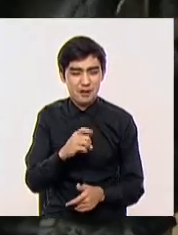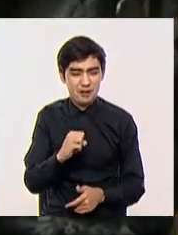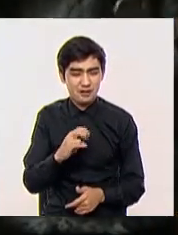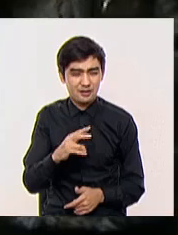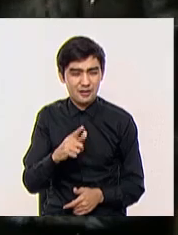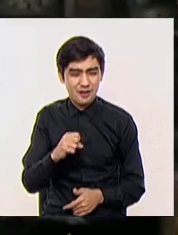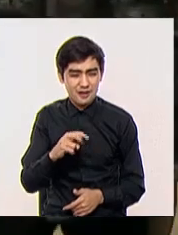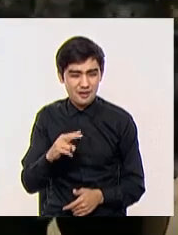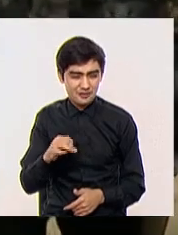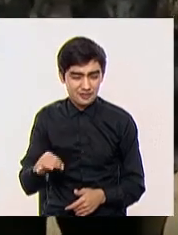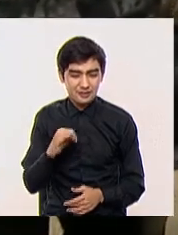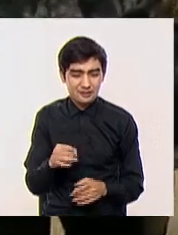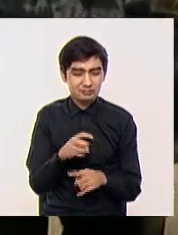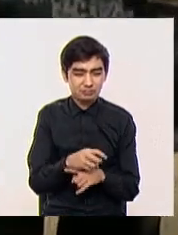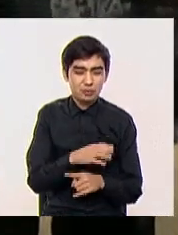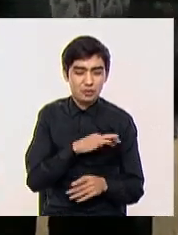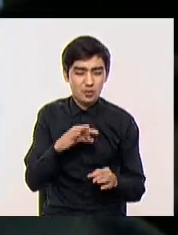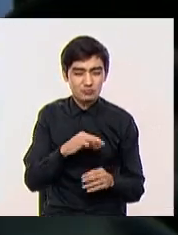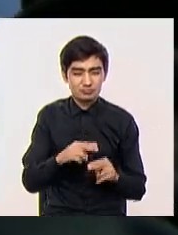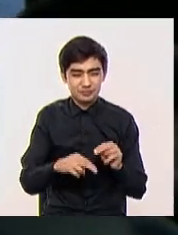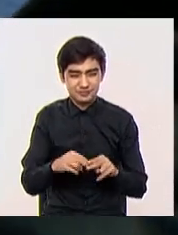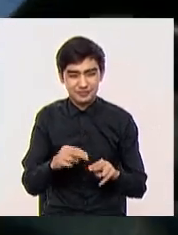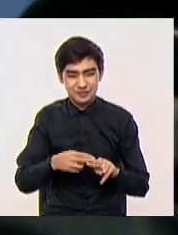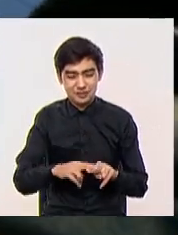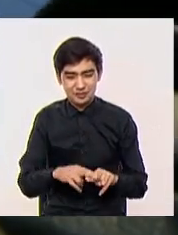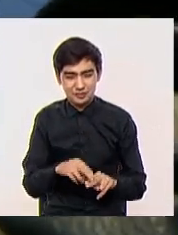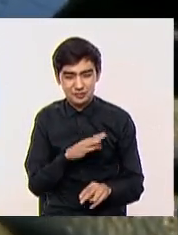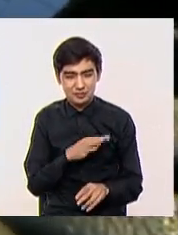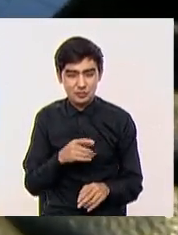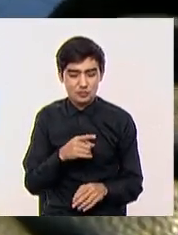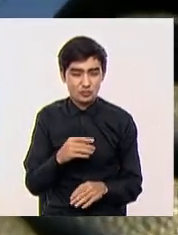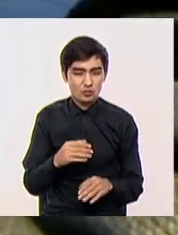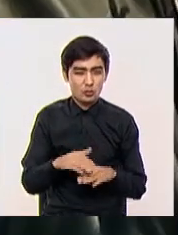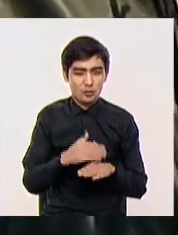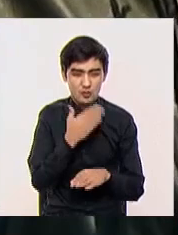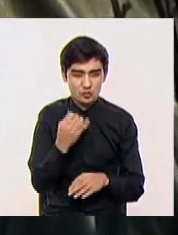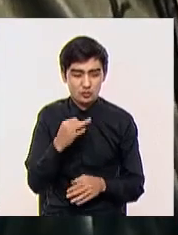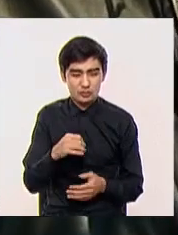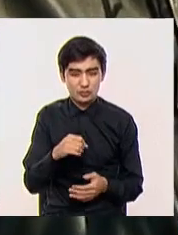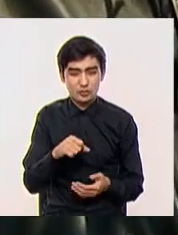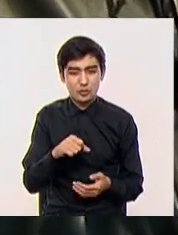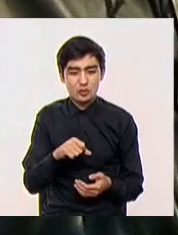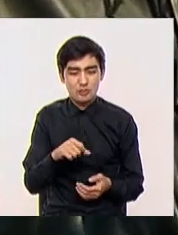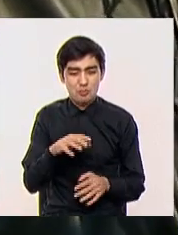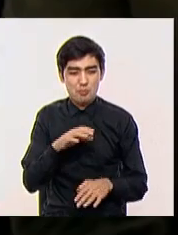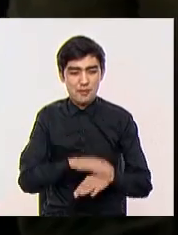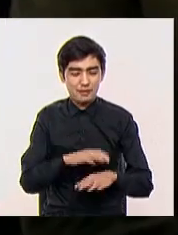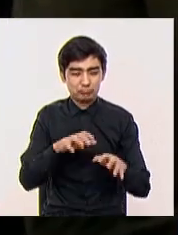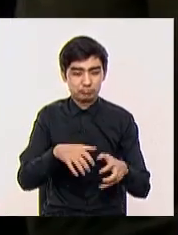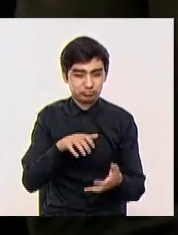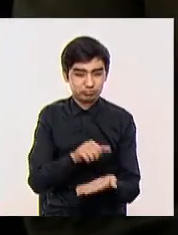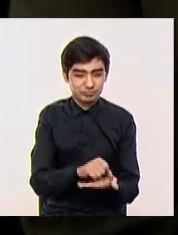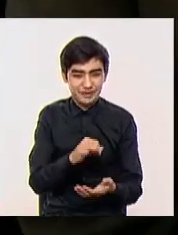хотя бы деньги за них. Застройщика признали недобросовестным, и участок перешел банку, а затем